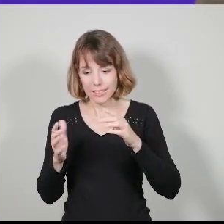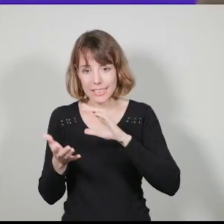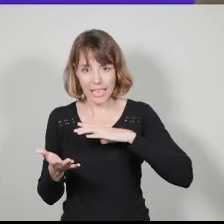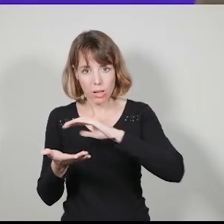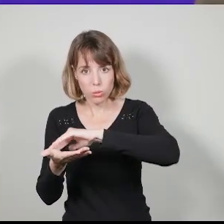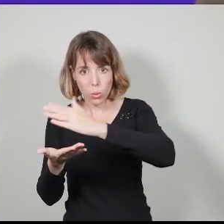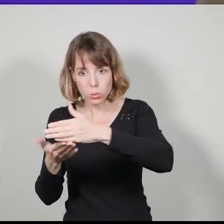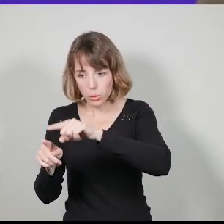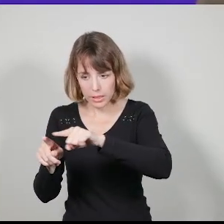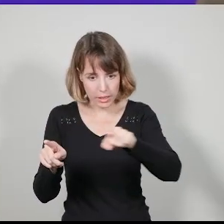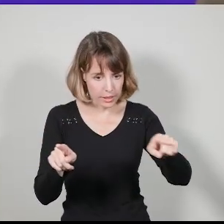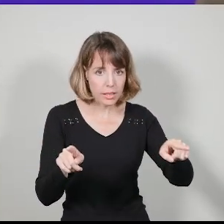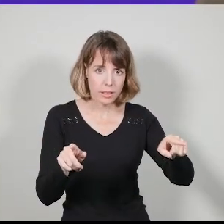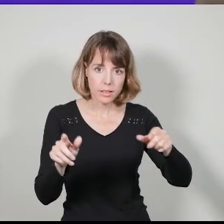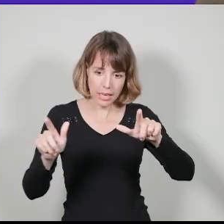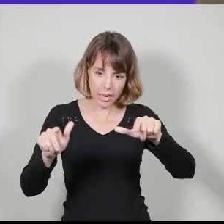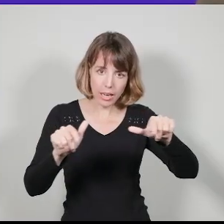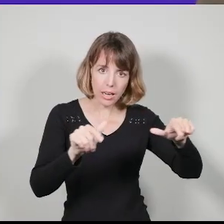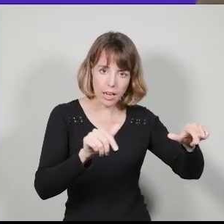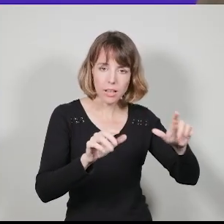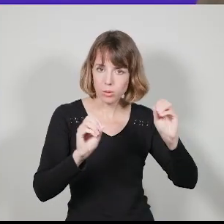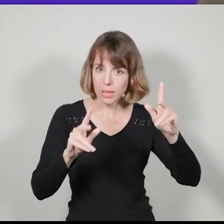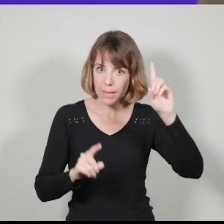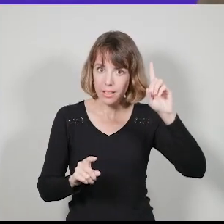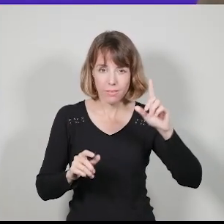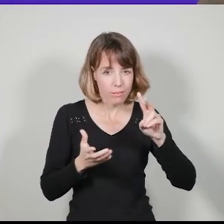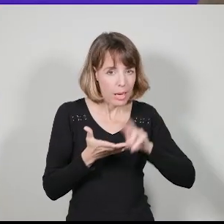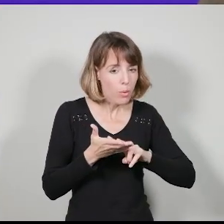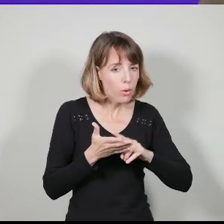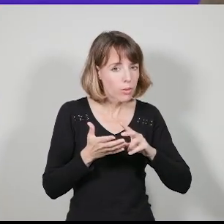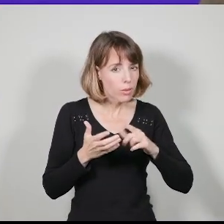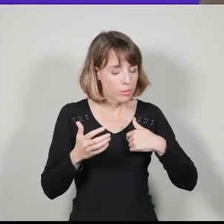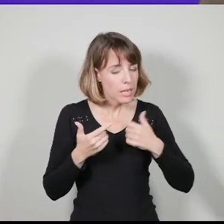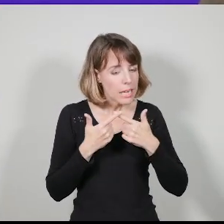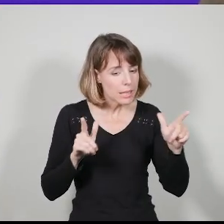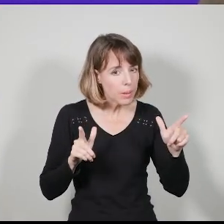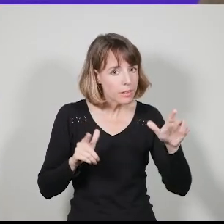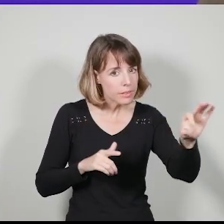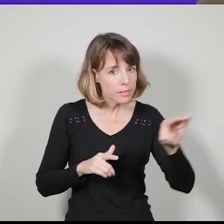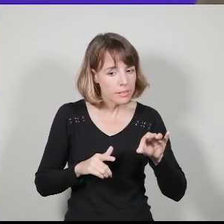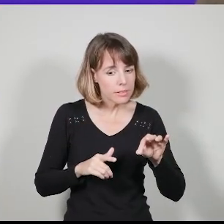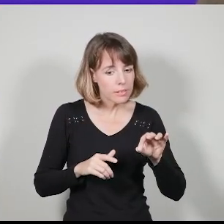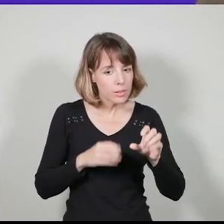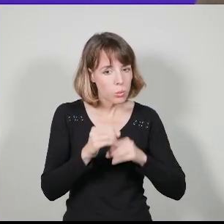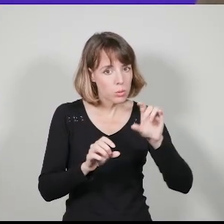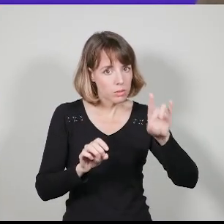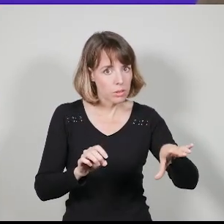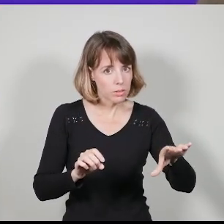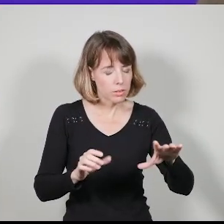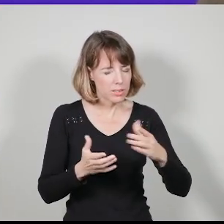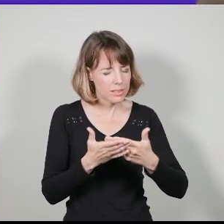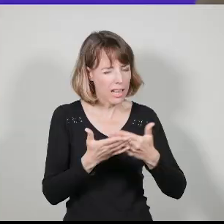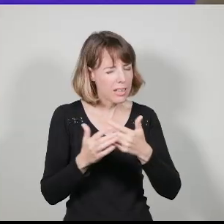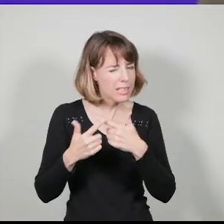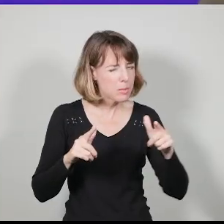les revenus, mais c'est la liberté réelle qu'en ont les individus de les utiliser, de les mobiliser. Lui, il dit,